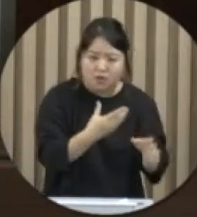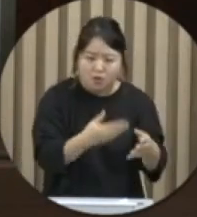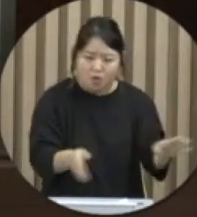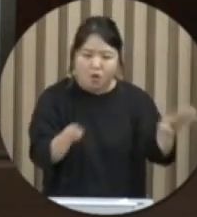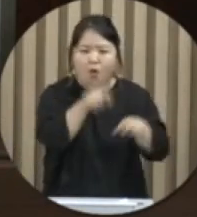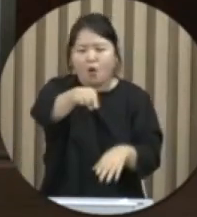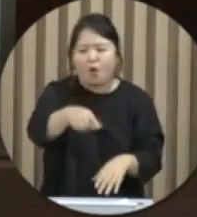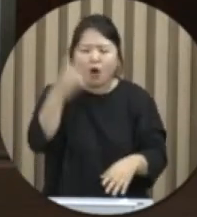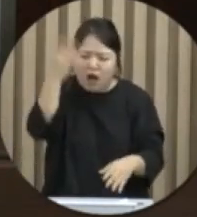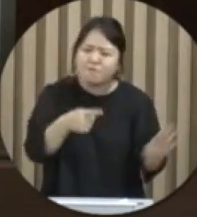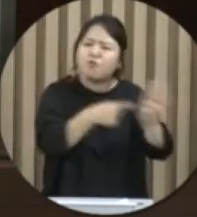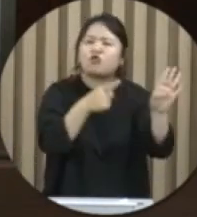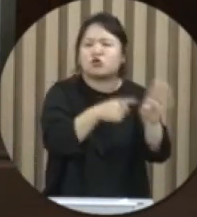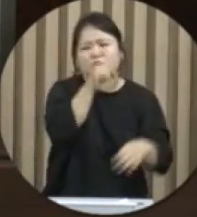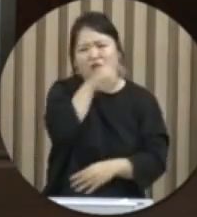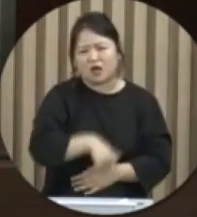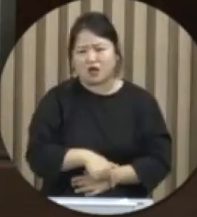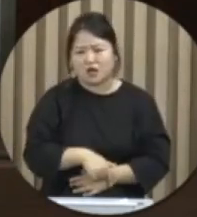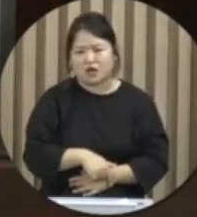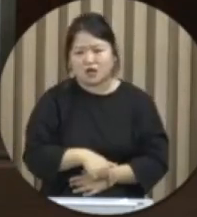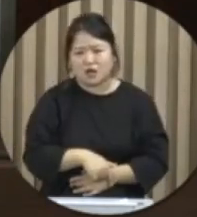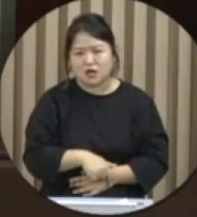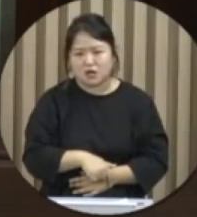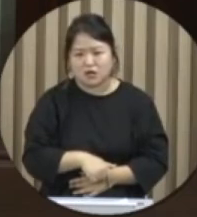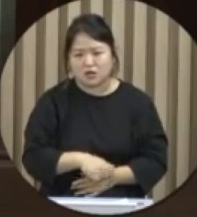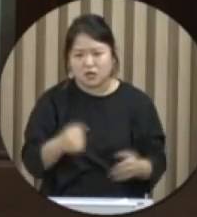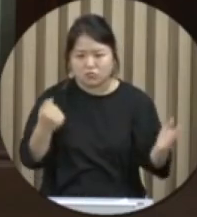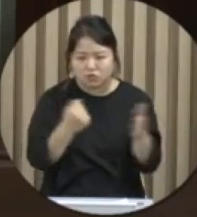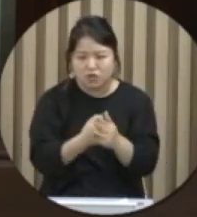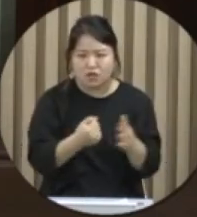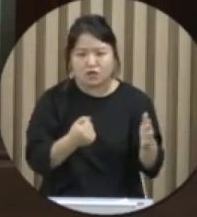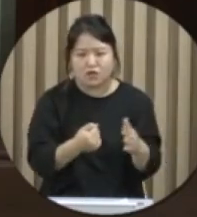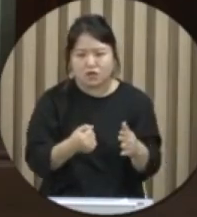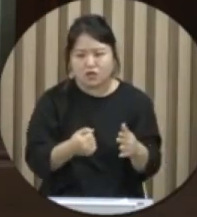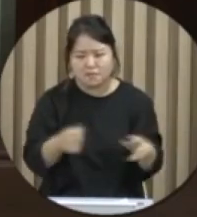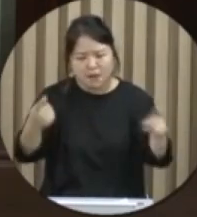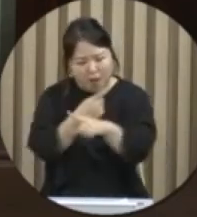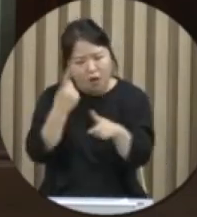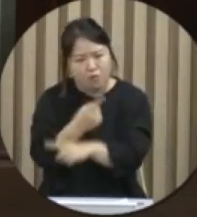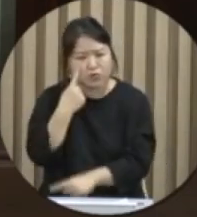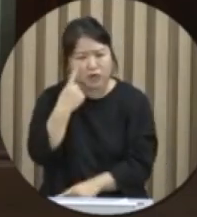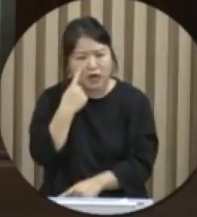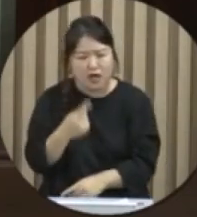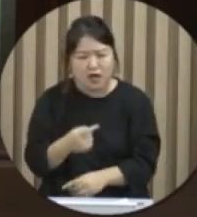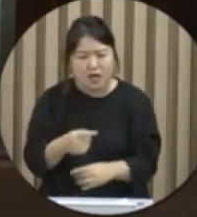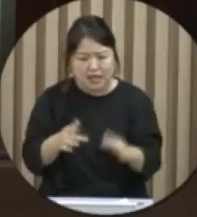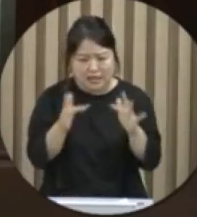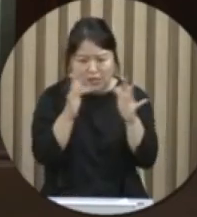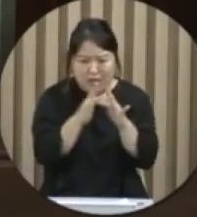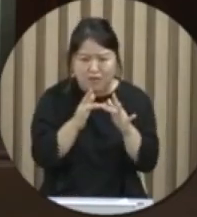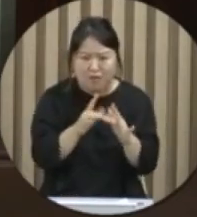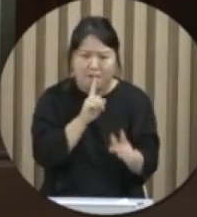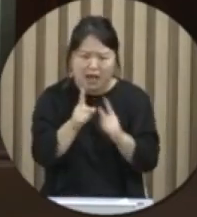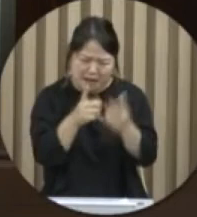자리라며 지상부 간이 체어 하자는 이야기가 지역 커뮤니티 카 페 를 중심으로 열띤